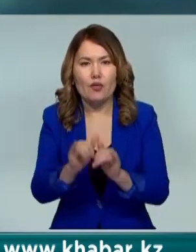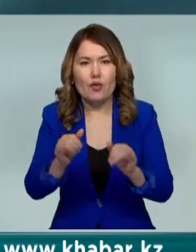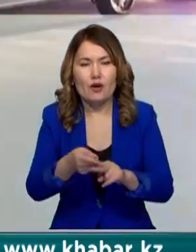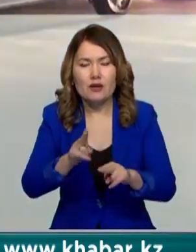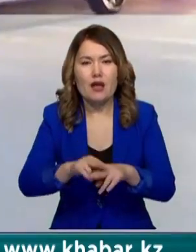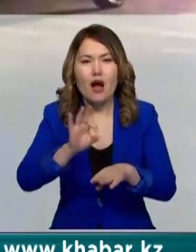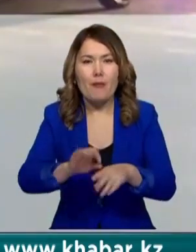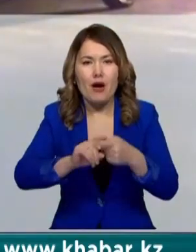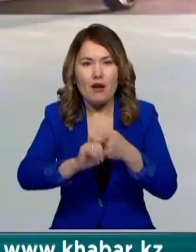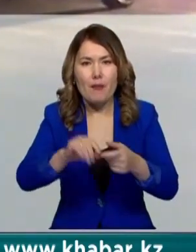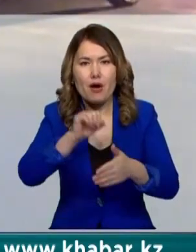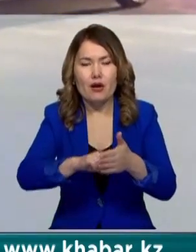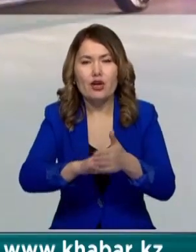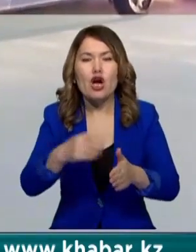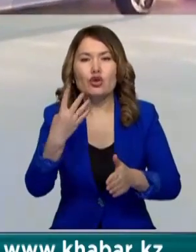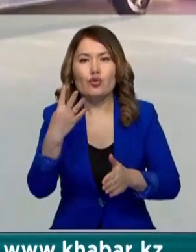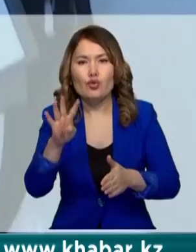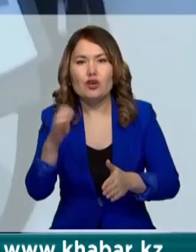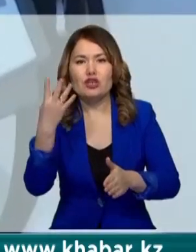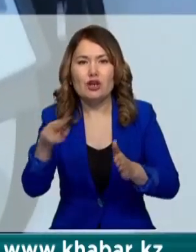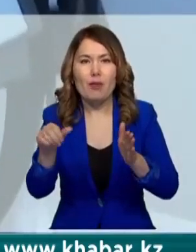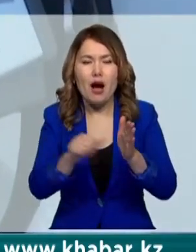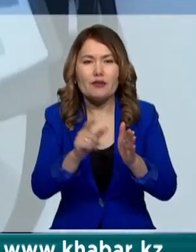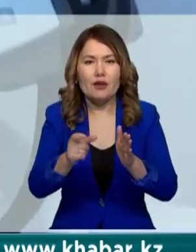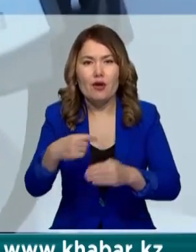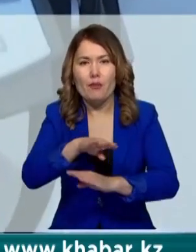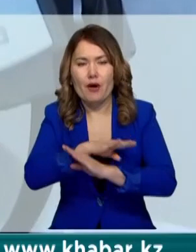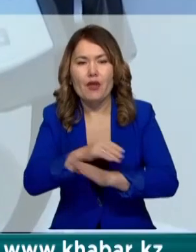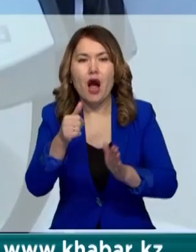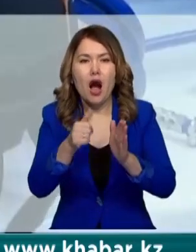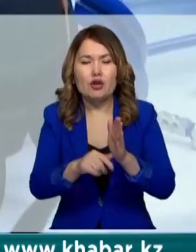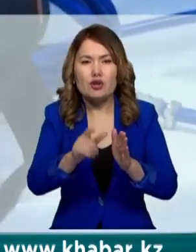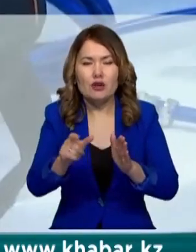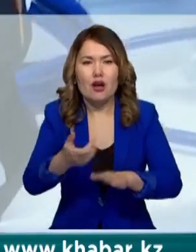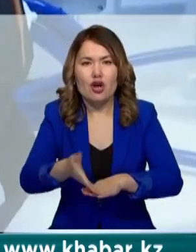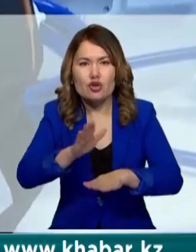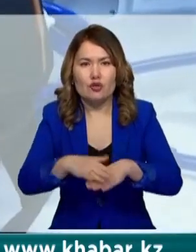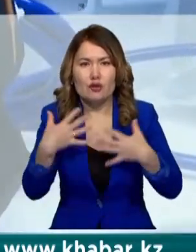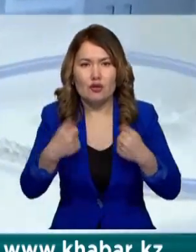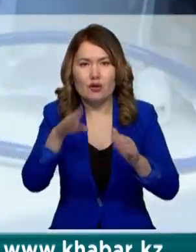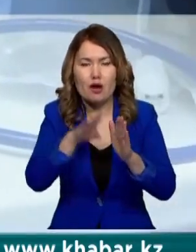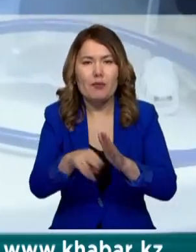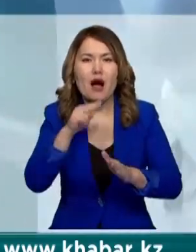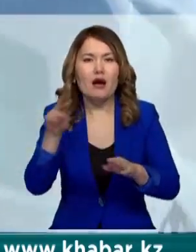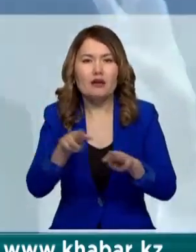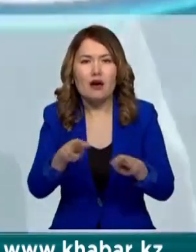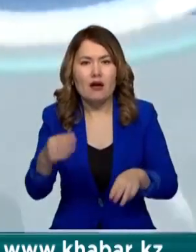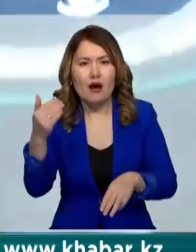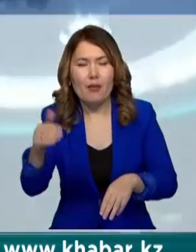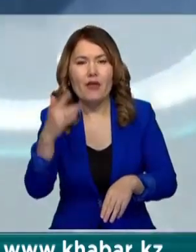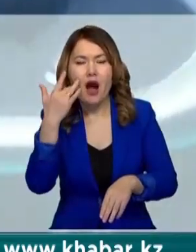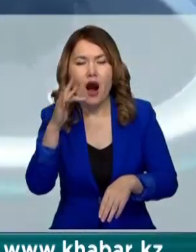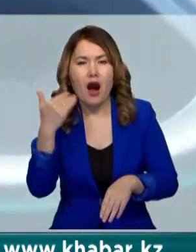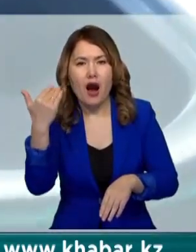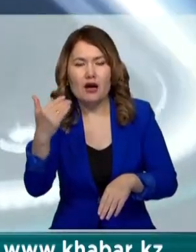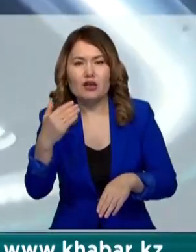Ал осы кеселден 426 адам қаза тапқан, 600-ге жуығы ауыр халде жатыр. Қытай билігі болса, ақш тарапын